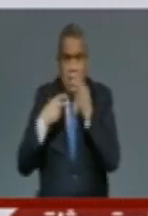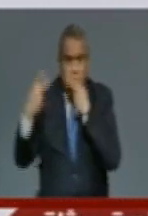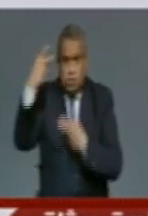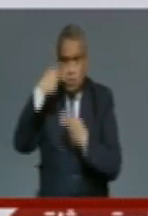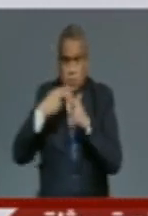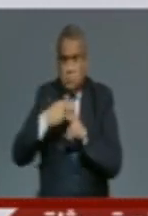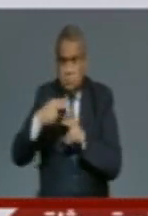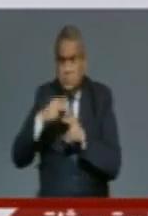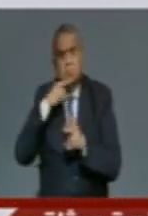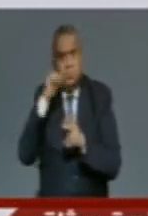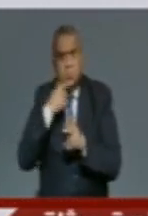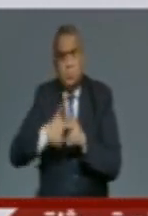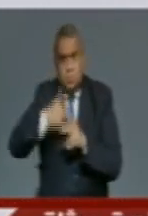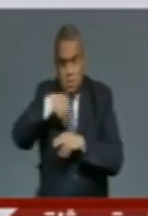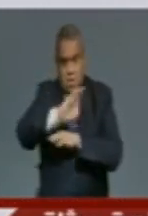هذه الخطة بشكل